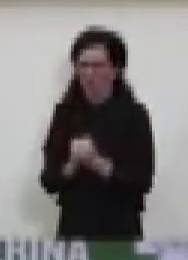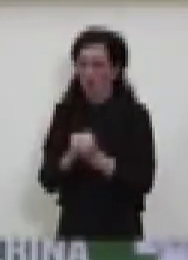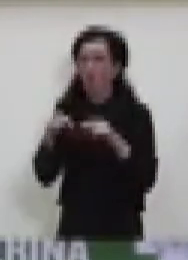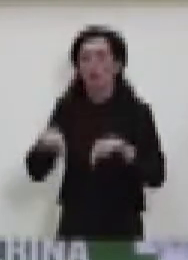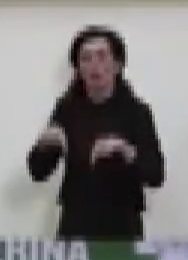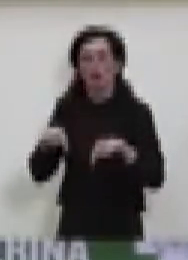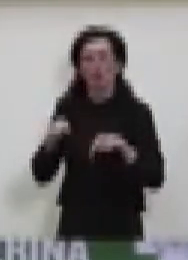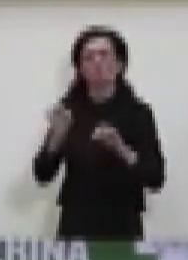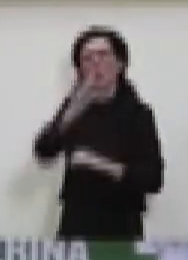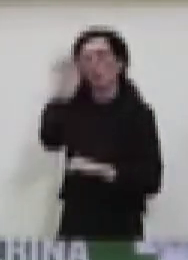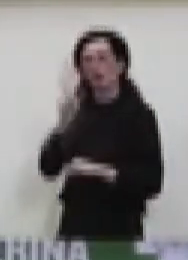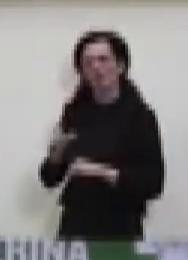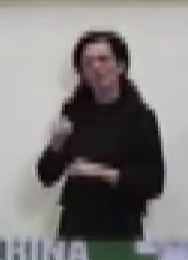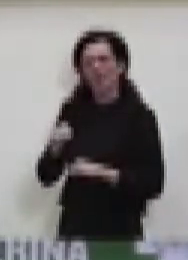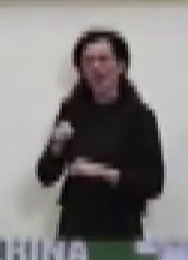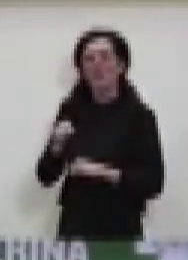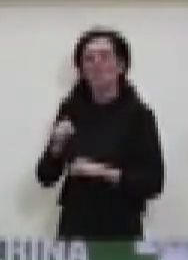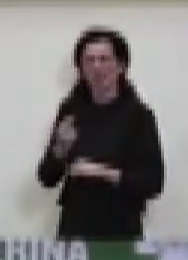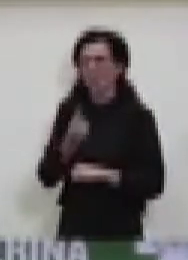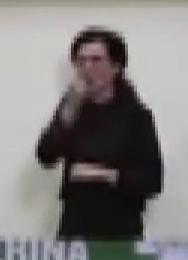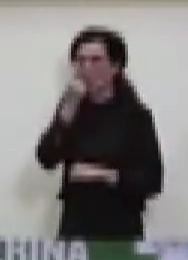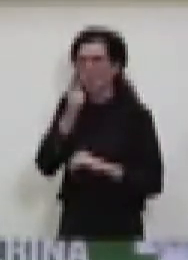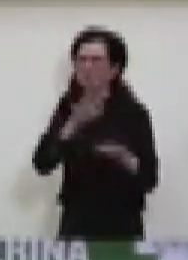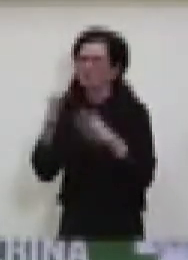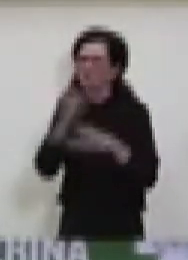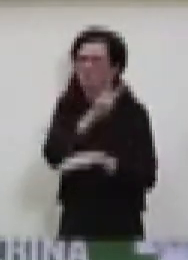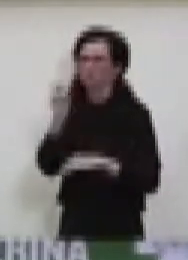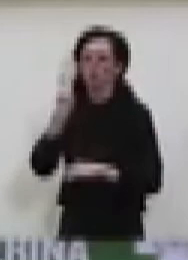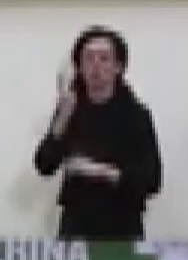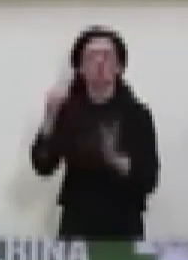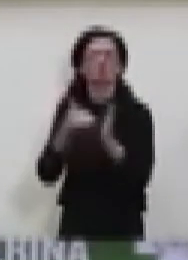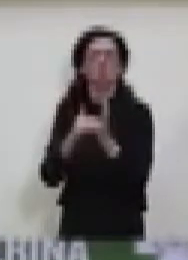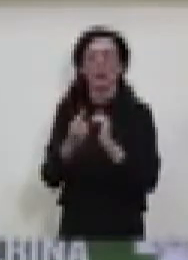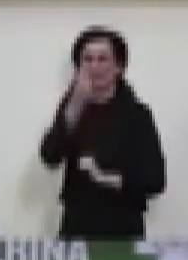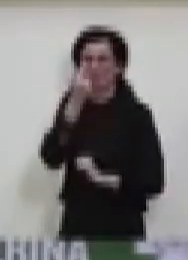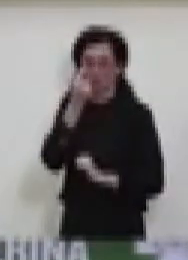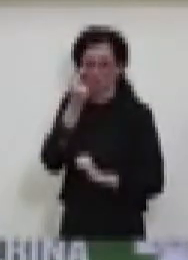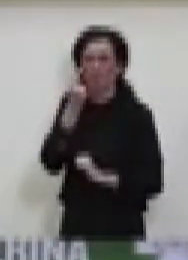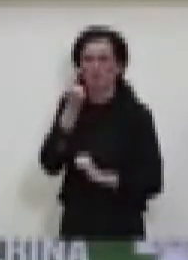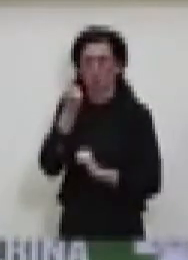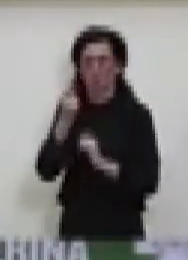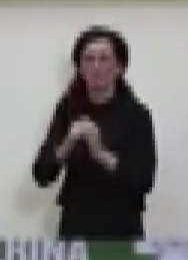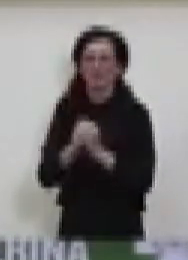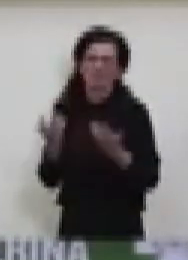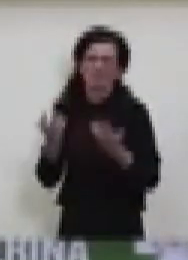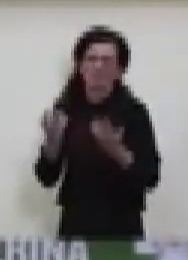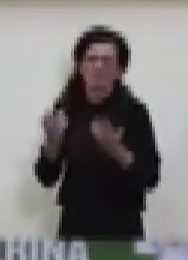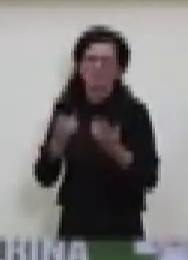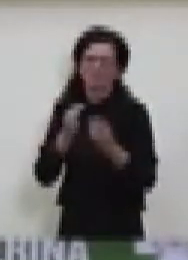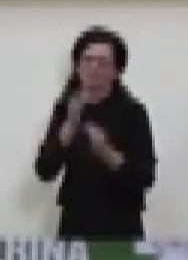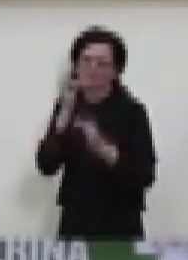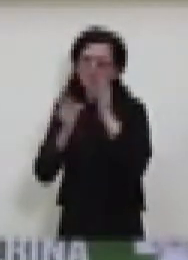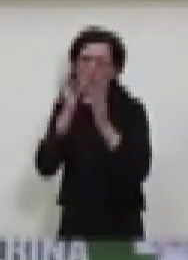nostro nel nostro paese 200 circa 212.000 che da un pò 800 11.821 quindi una